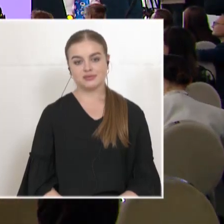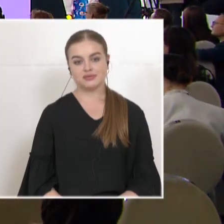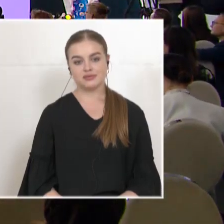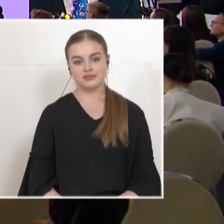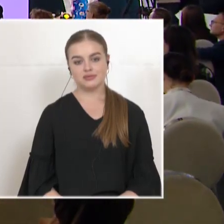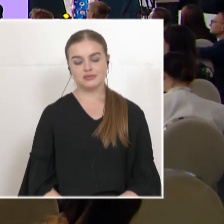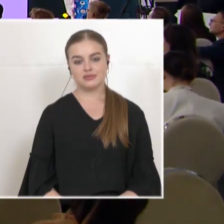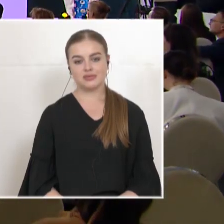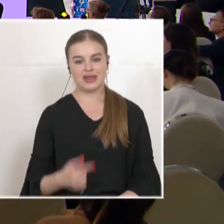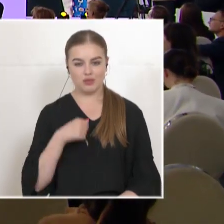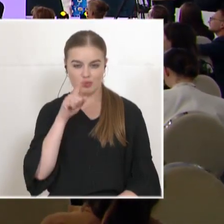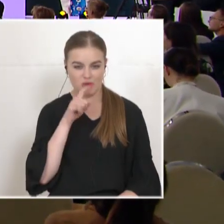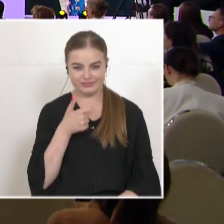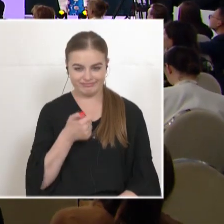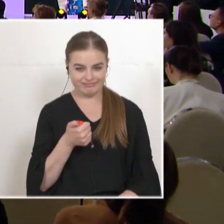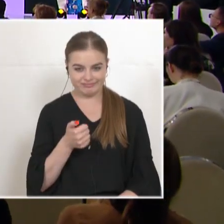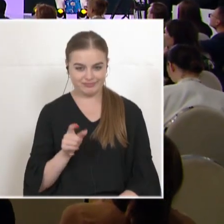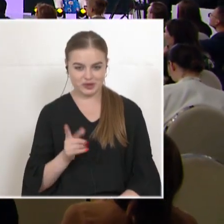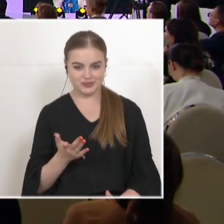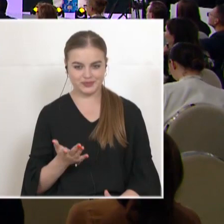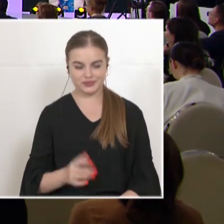Може, я погано тисну?